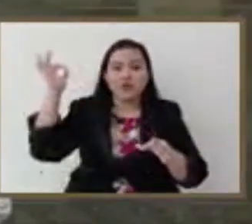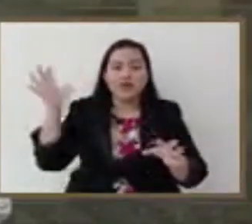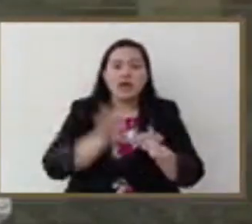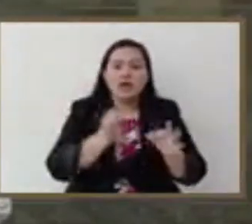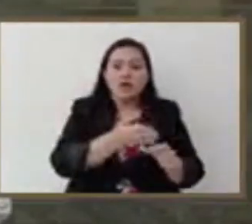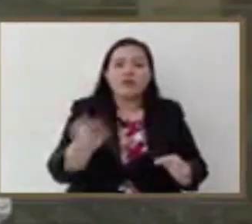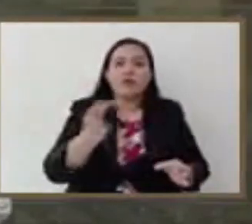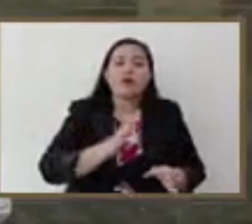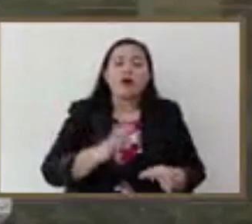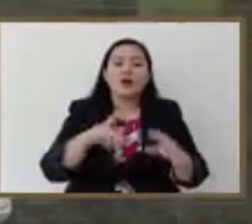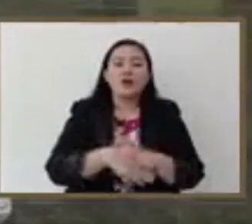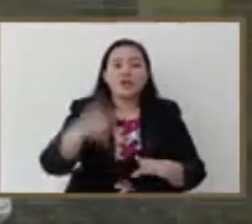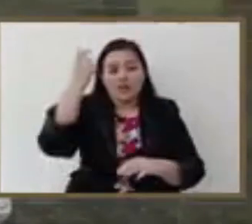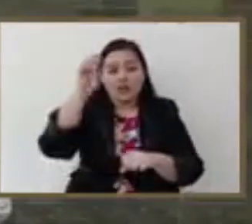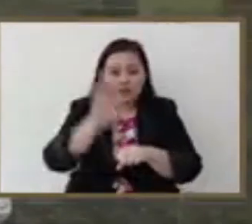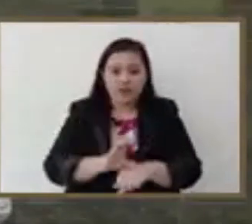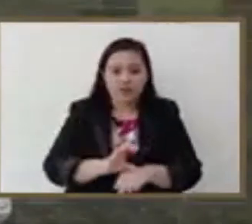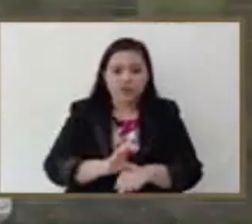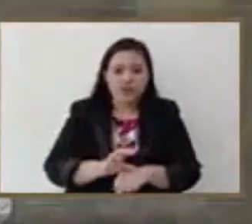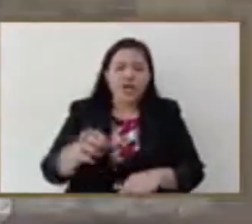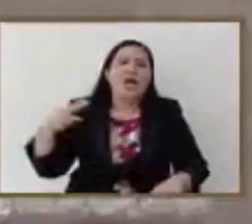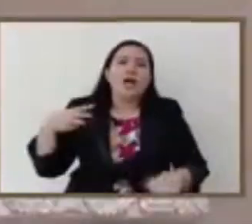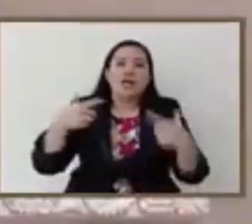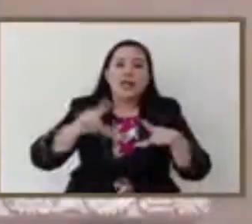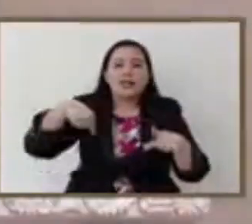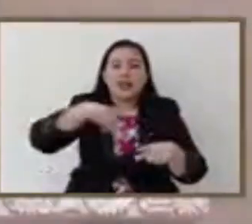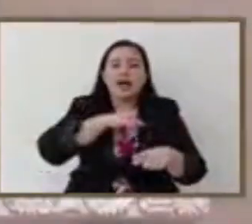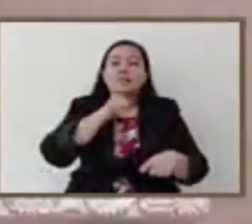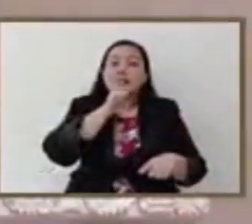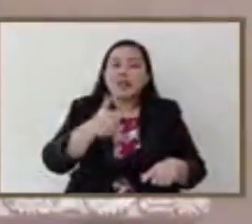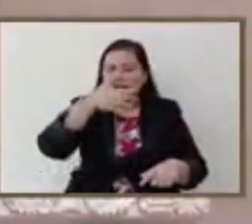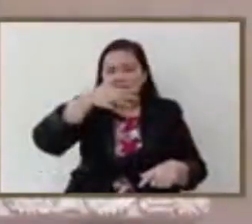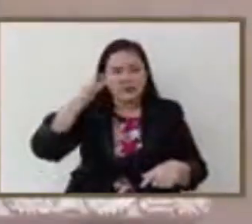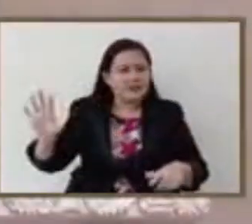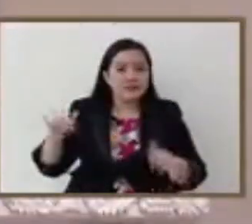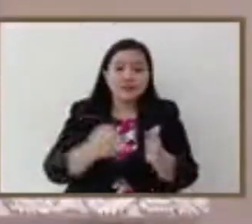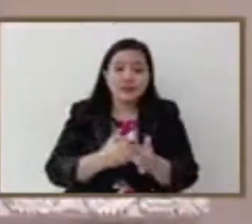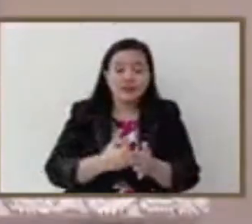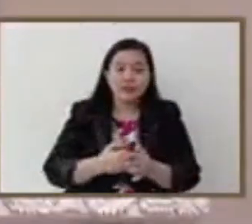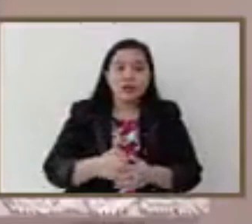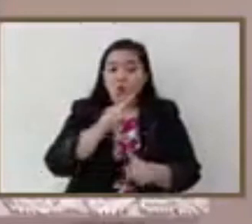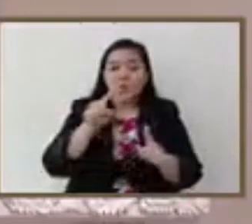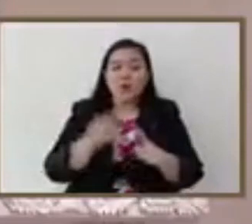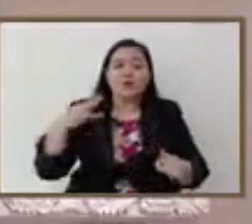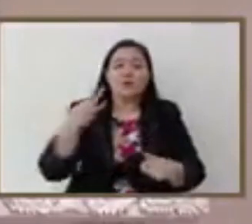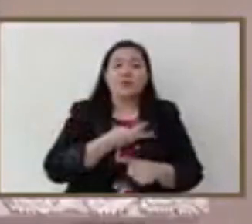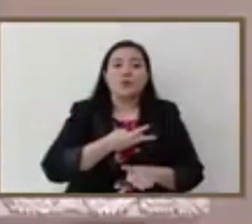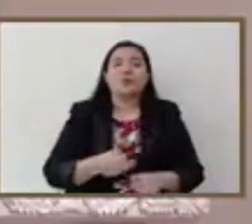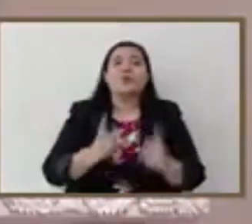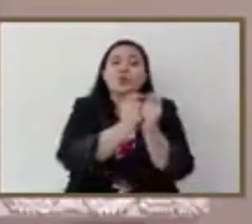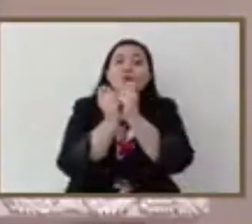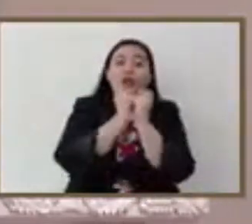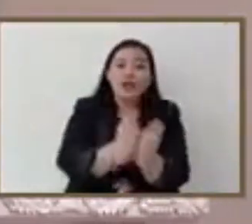nating liit-liitin na nakaupo tayo sa isang upuan. Kasama natin ang ating pamilya, hilera po tayo sa ating pamilya, sama-sama